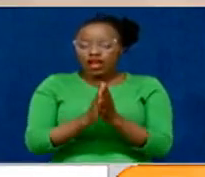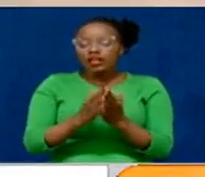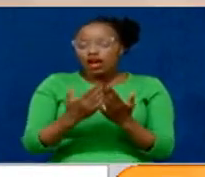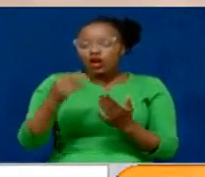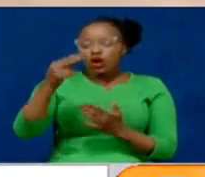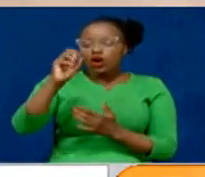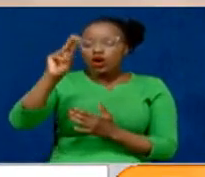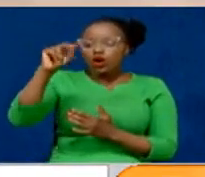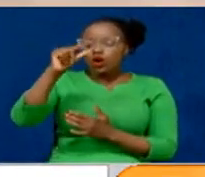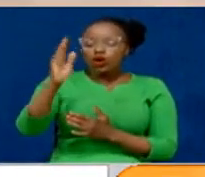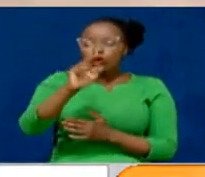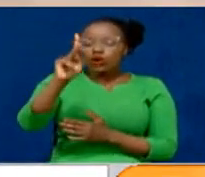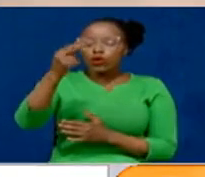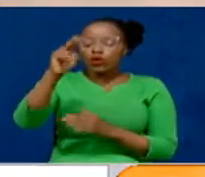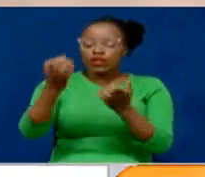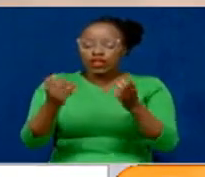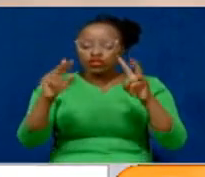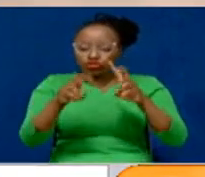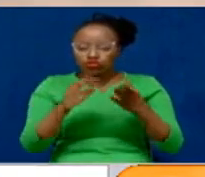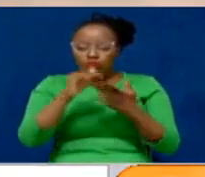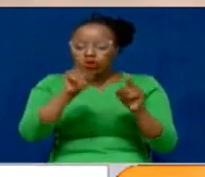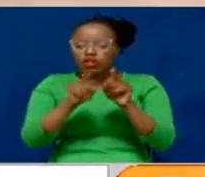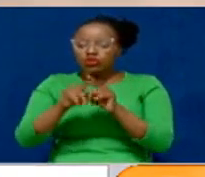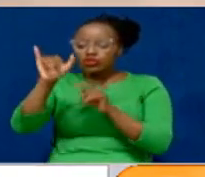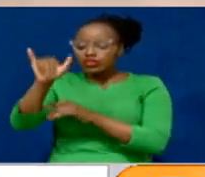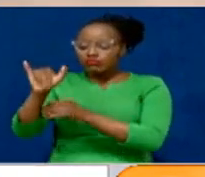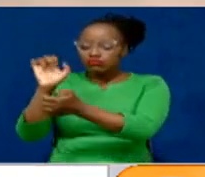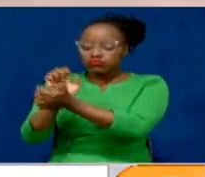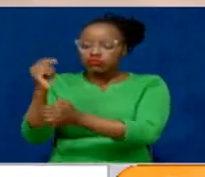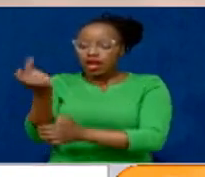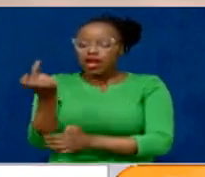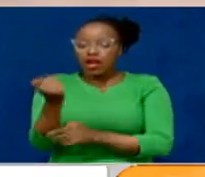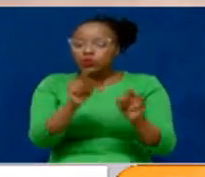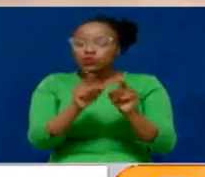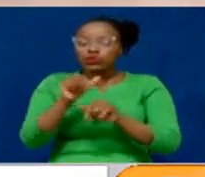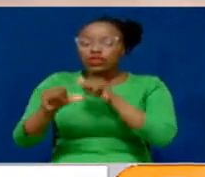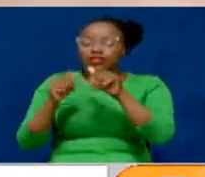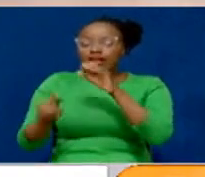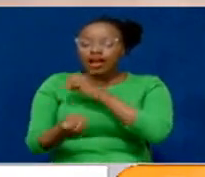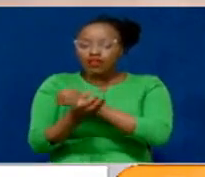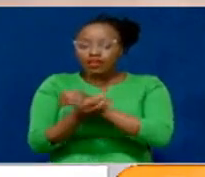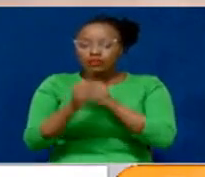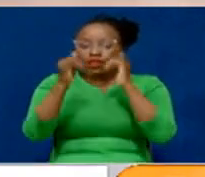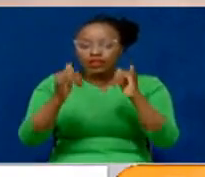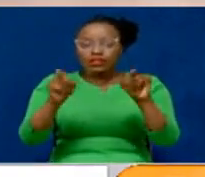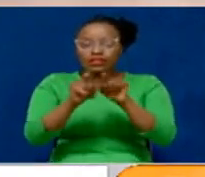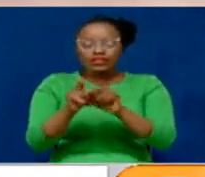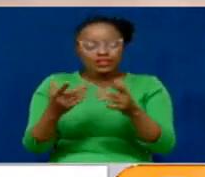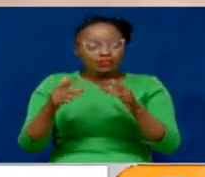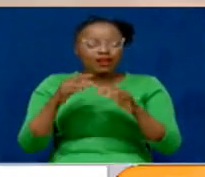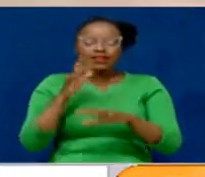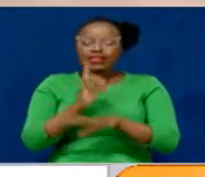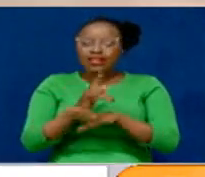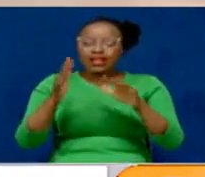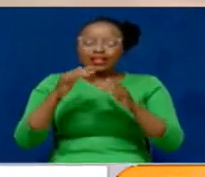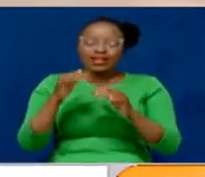Kong watahitajika kukaguliwa zaidi na kuwekwa karantini. Wanasayansi wametaja aina hiyo mpya kama ya kutisha.